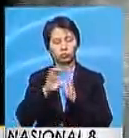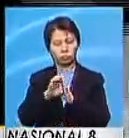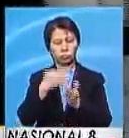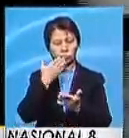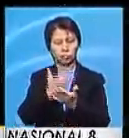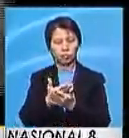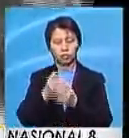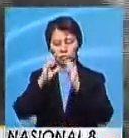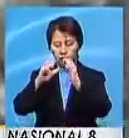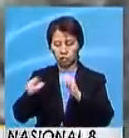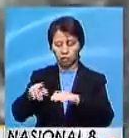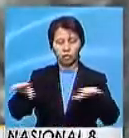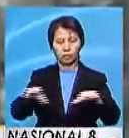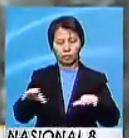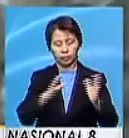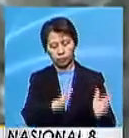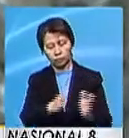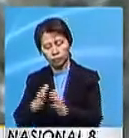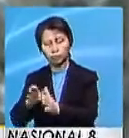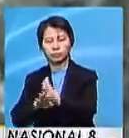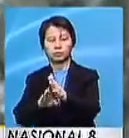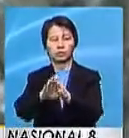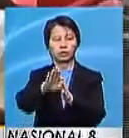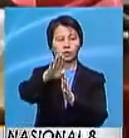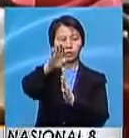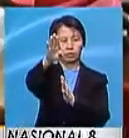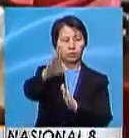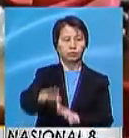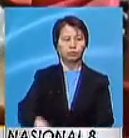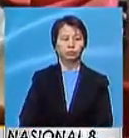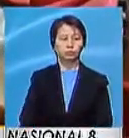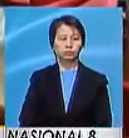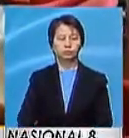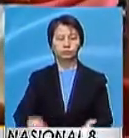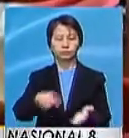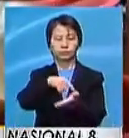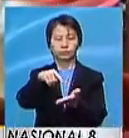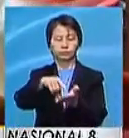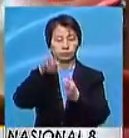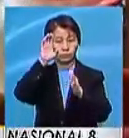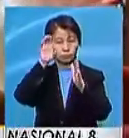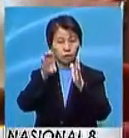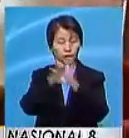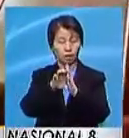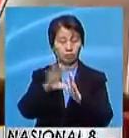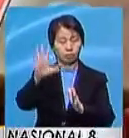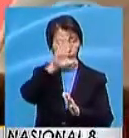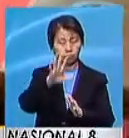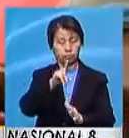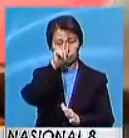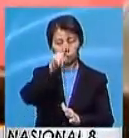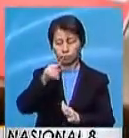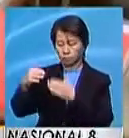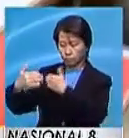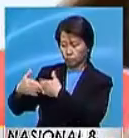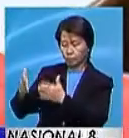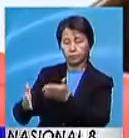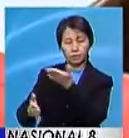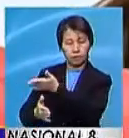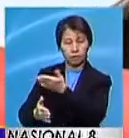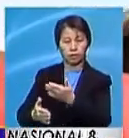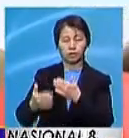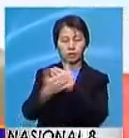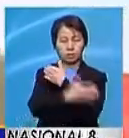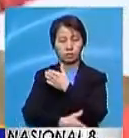kaedah beliau melaksanakan perancangan pembangunan. Baik, inilah dia gambaran sebenar Bilik Gerakan Negara